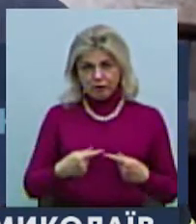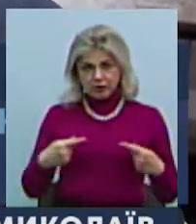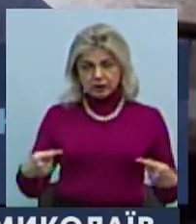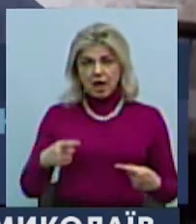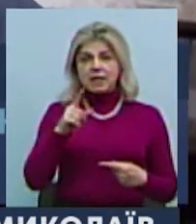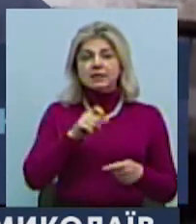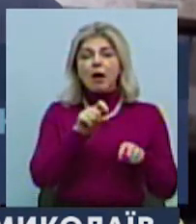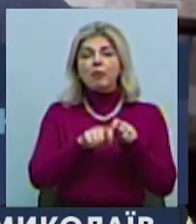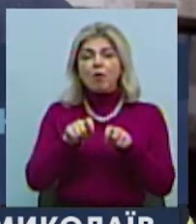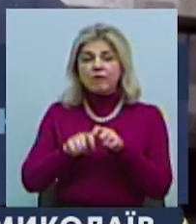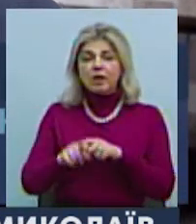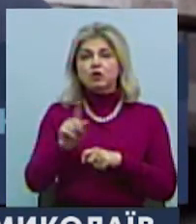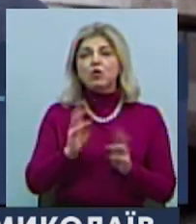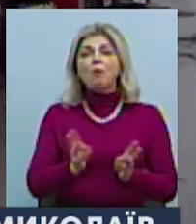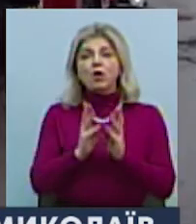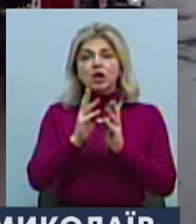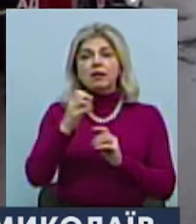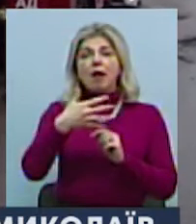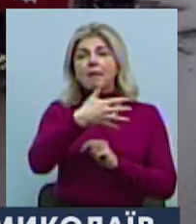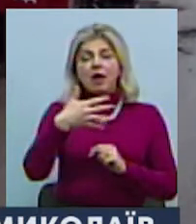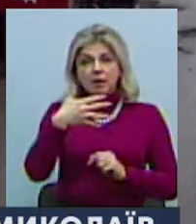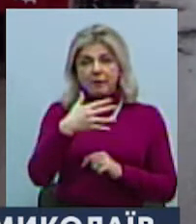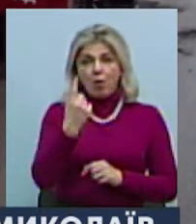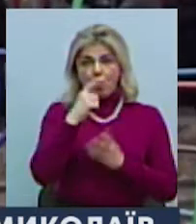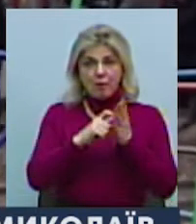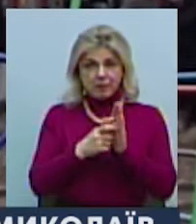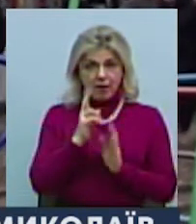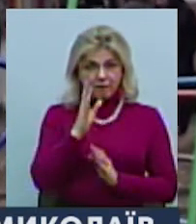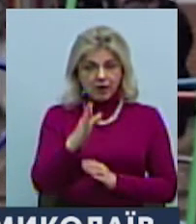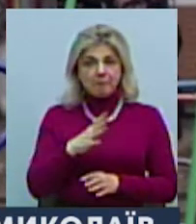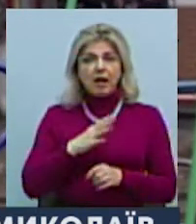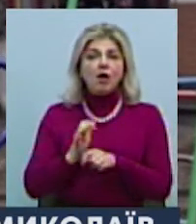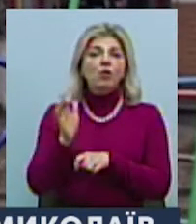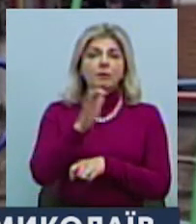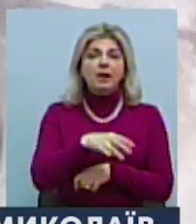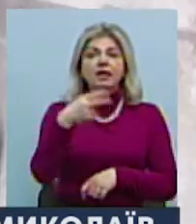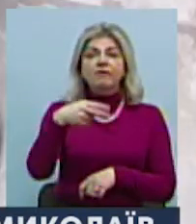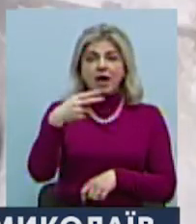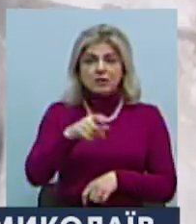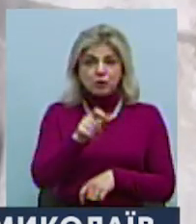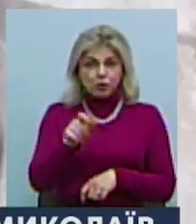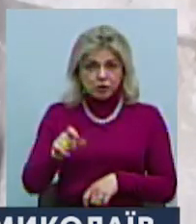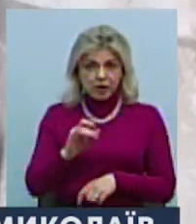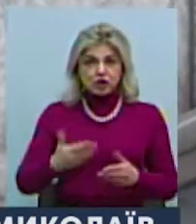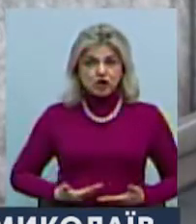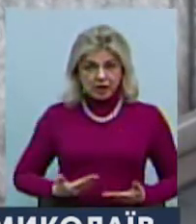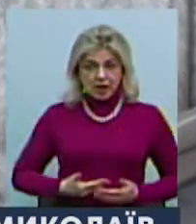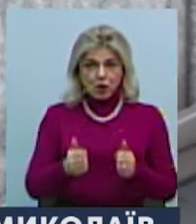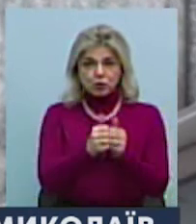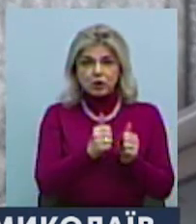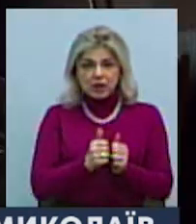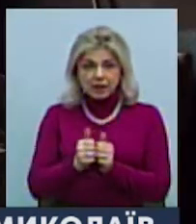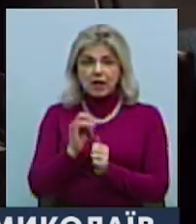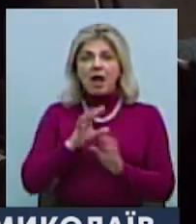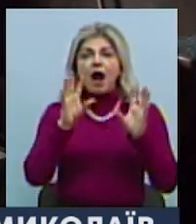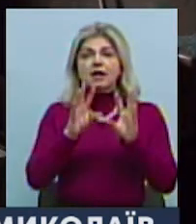що пожежа на 5-му поверсі в однокімнатній квартирі. Було проведено евакуацію 20 мешканців сусідніх квартир. Також для гасіння